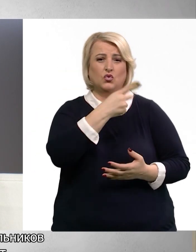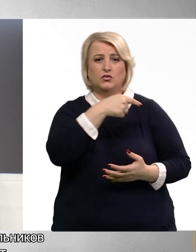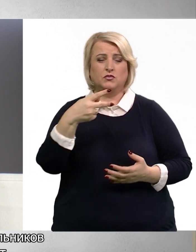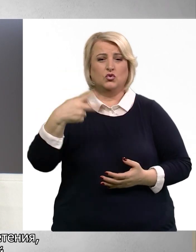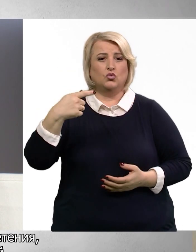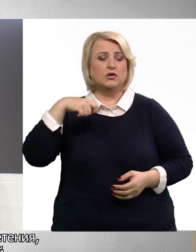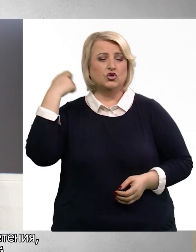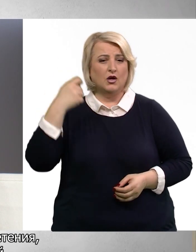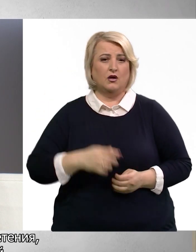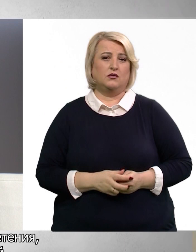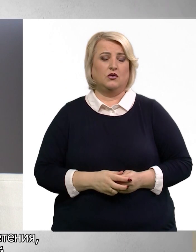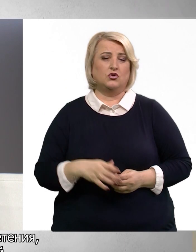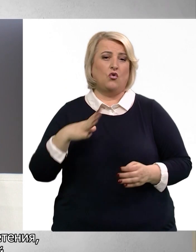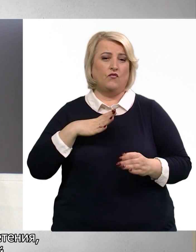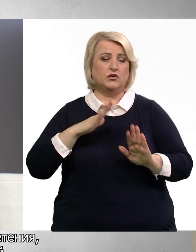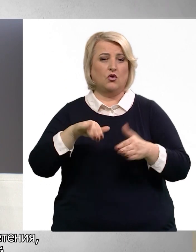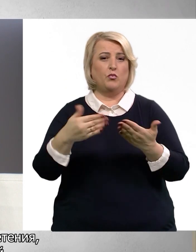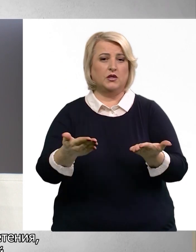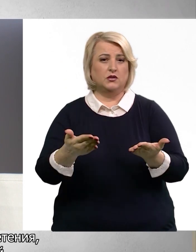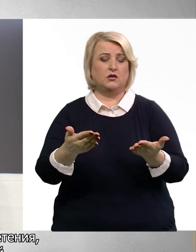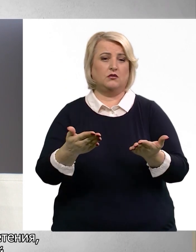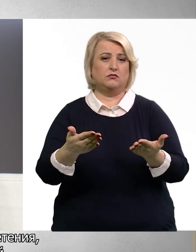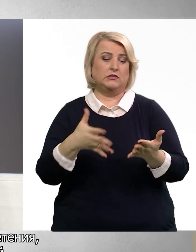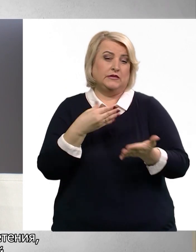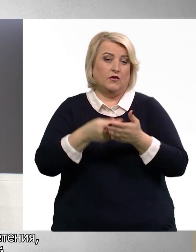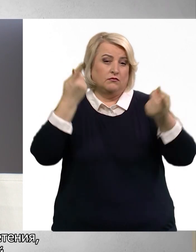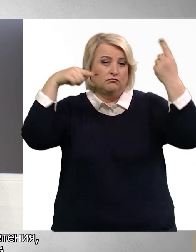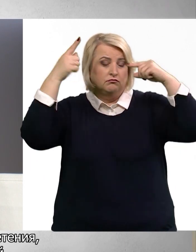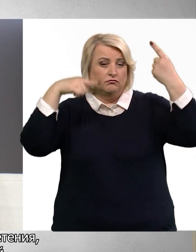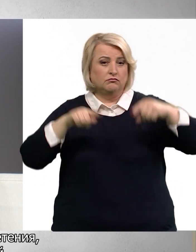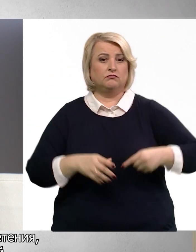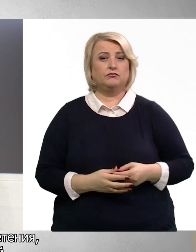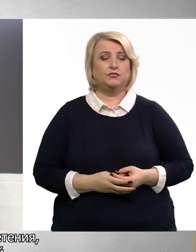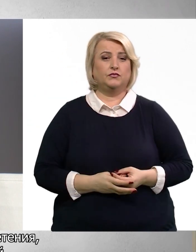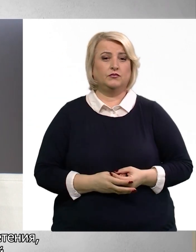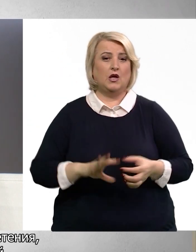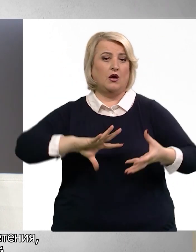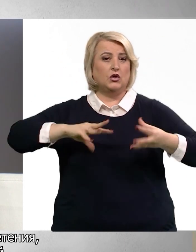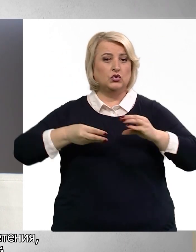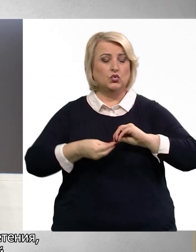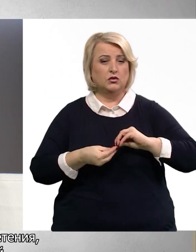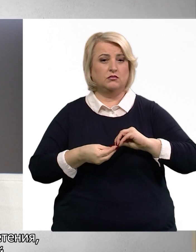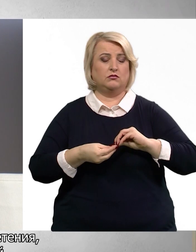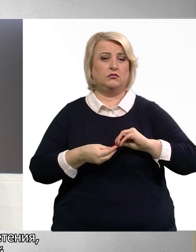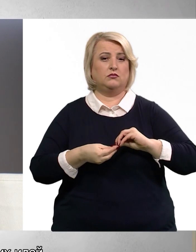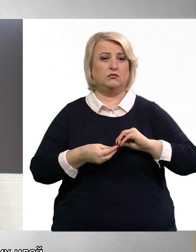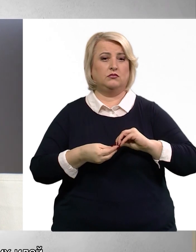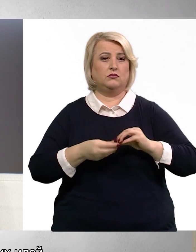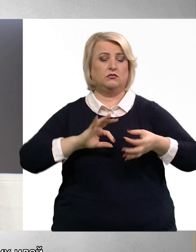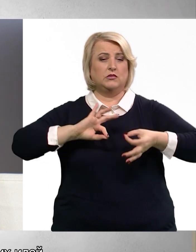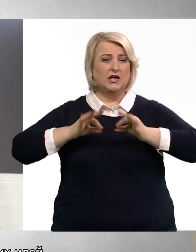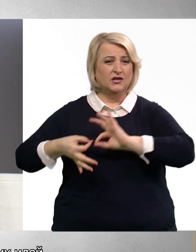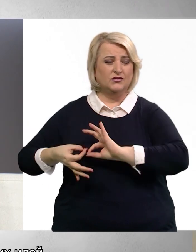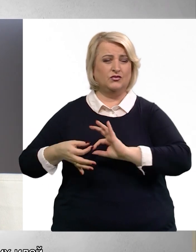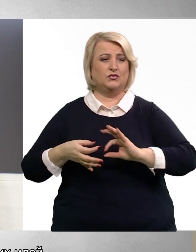12-20 de ani, și au prezentat invențiile și au prezentat rezultatele cercetărilor lor și au